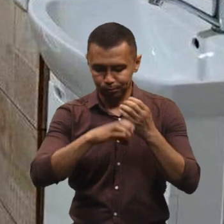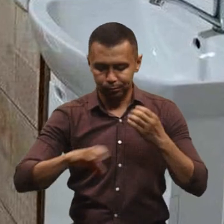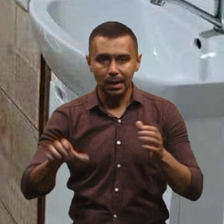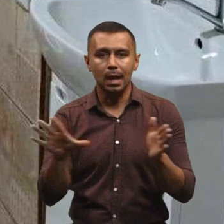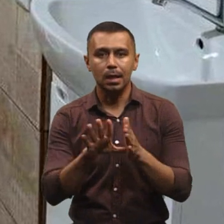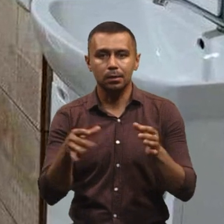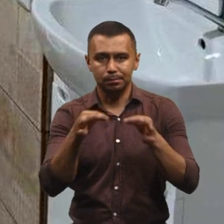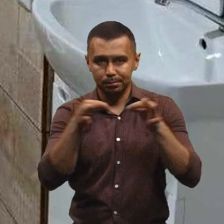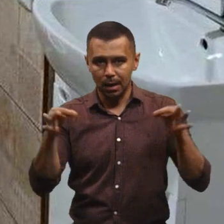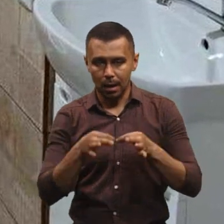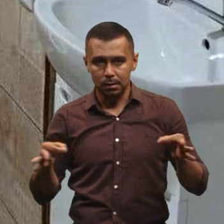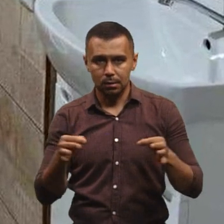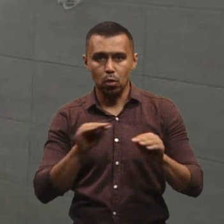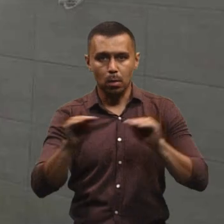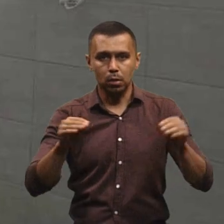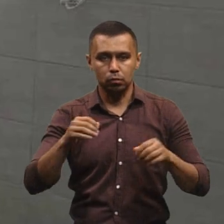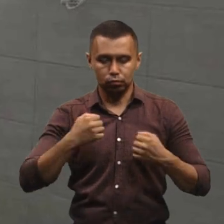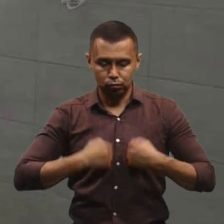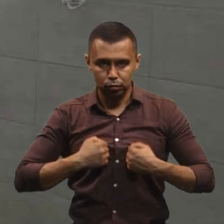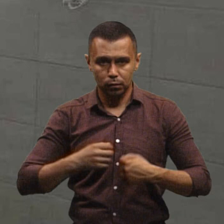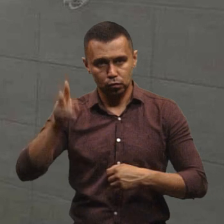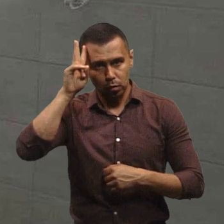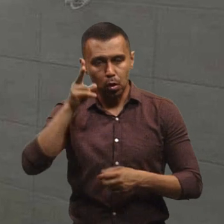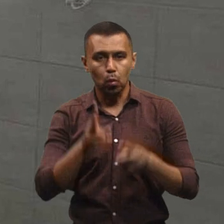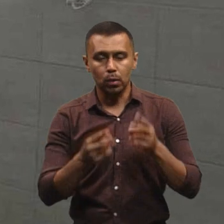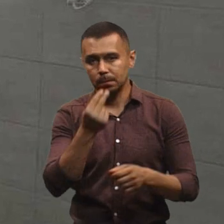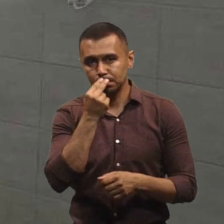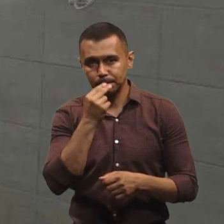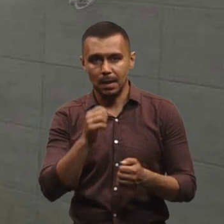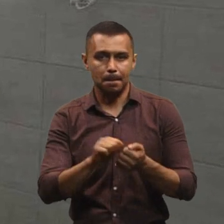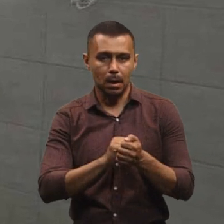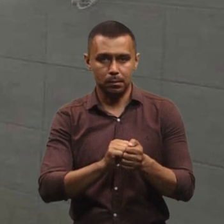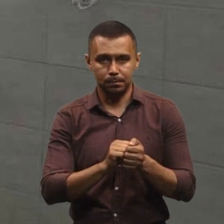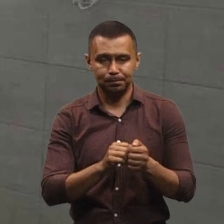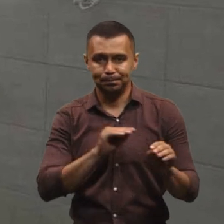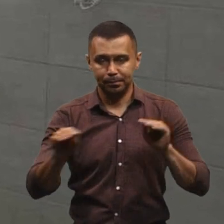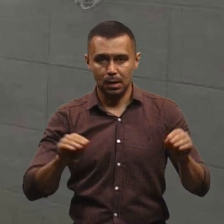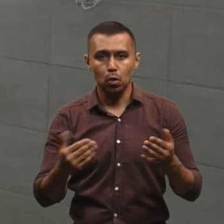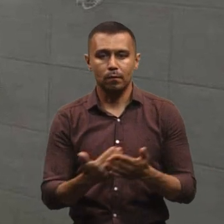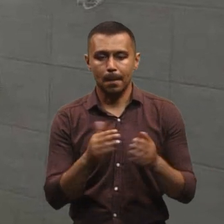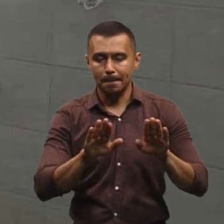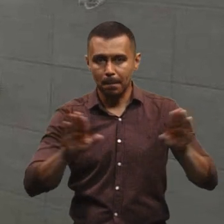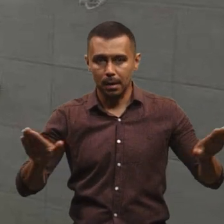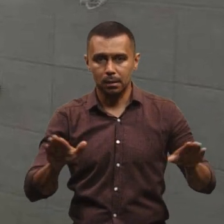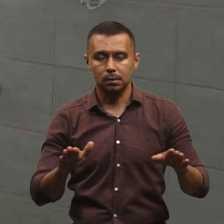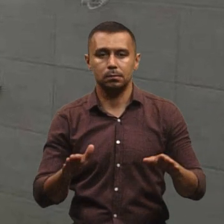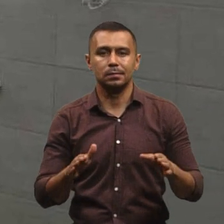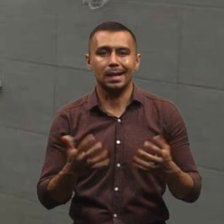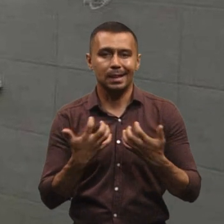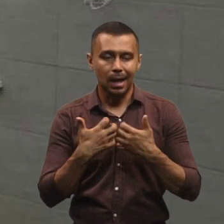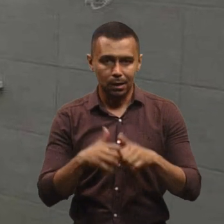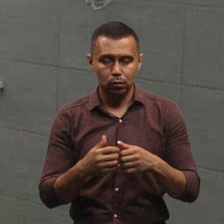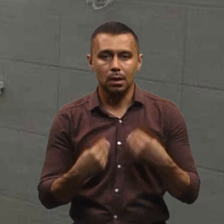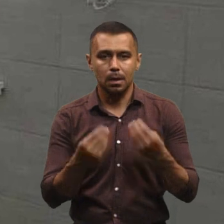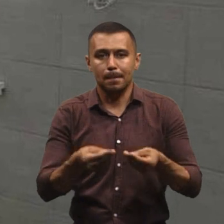електричні мережі обладнано душові санвузли кухню їдальню та пральню нові меблі та побутову техніку для шелтера надає